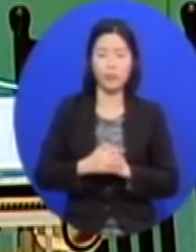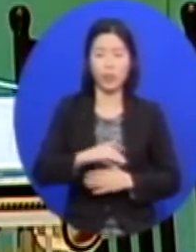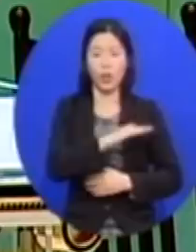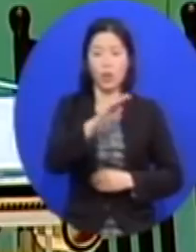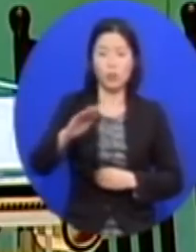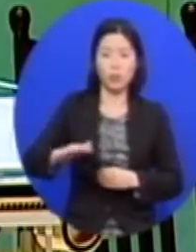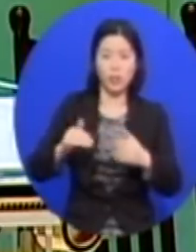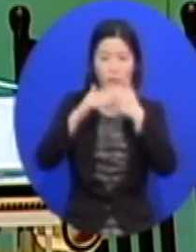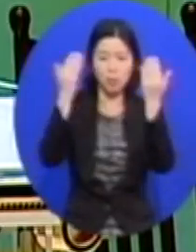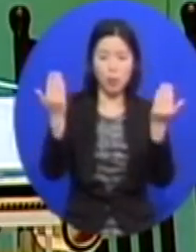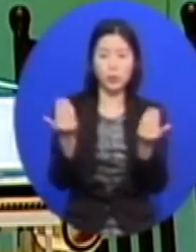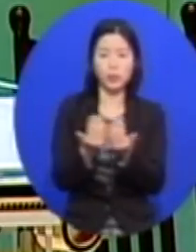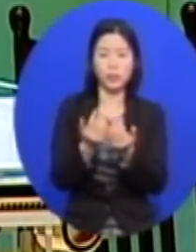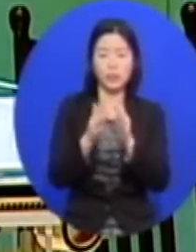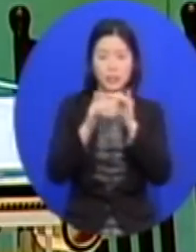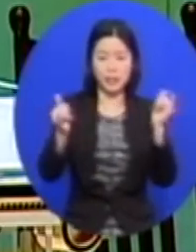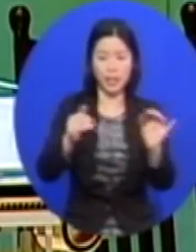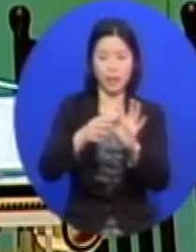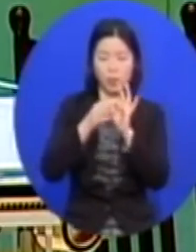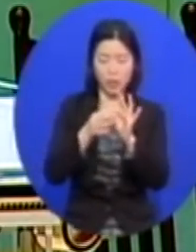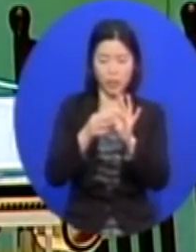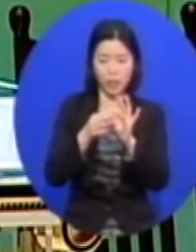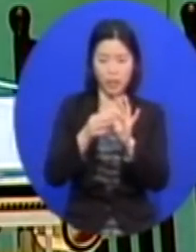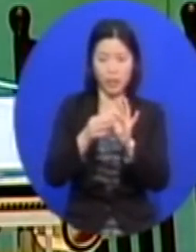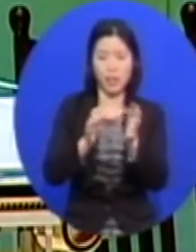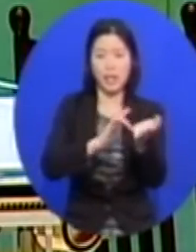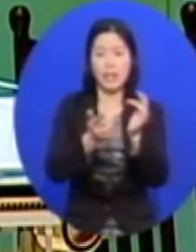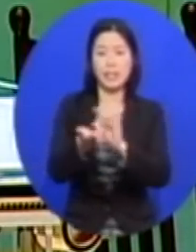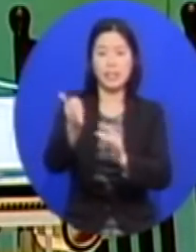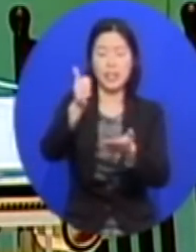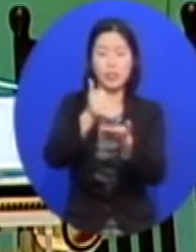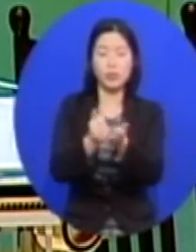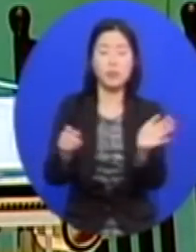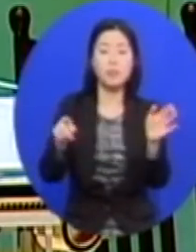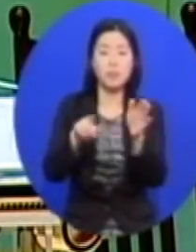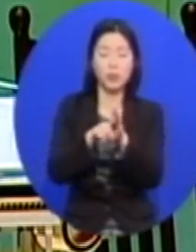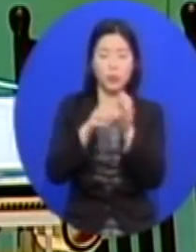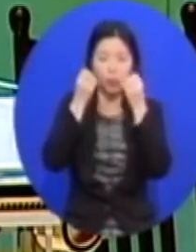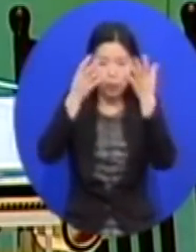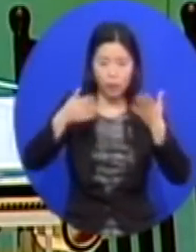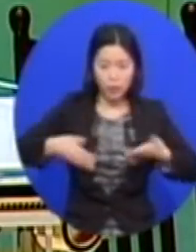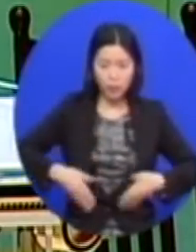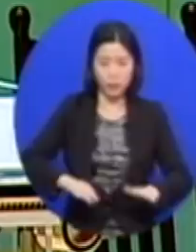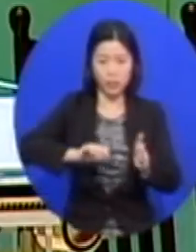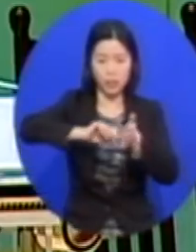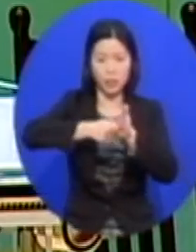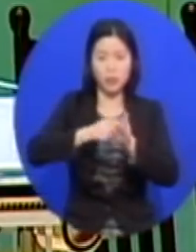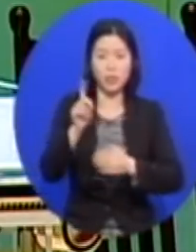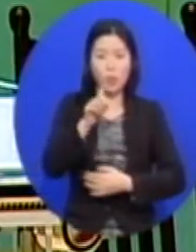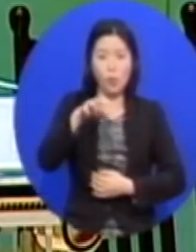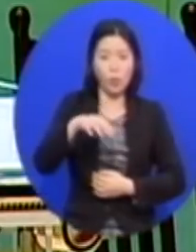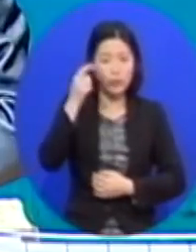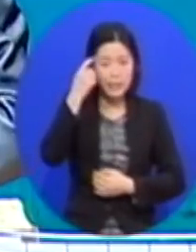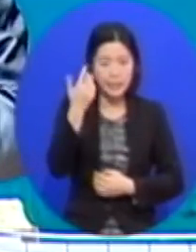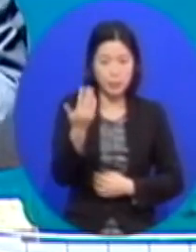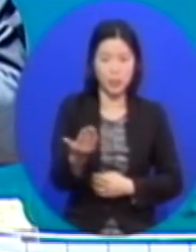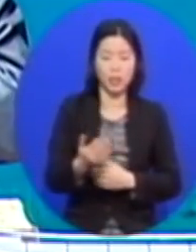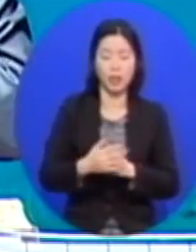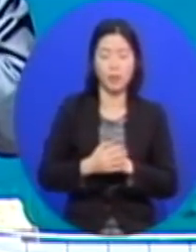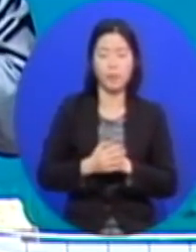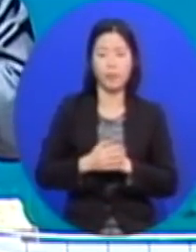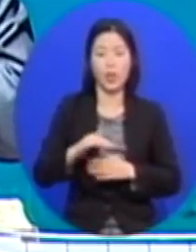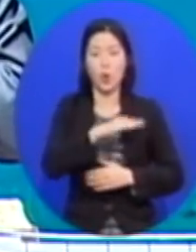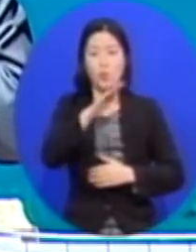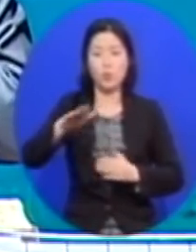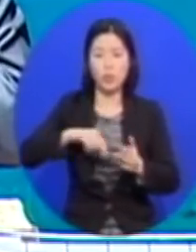우리의 모든 인간관계가 예수님을 믿고 거듭나는 이 열쇠가 어디 있느냐 하면 우리